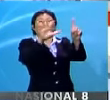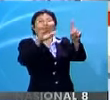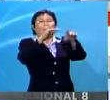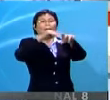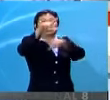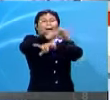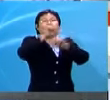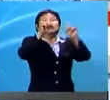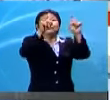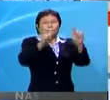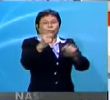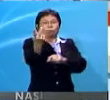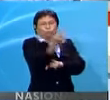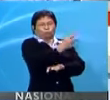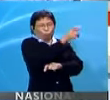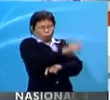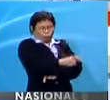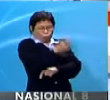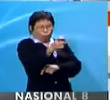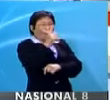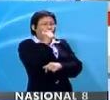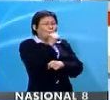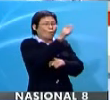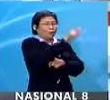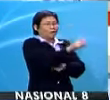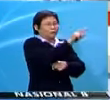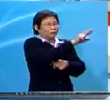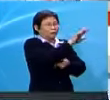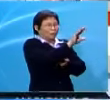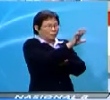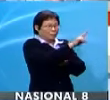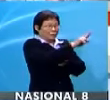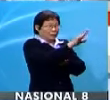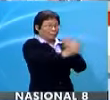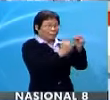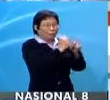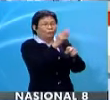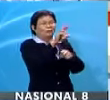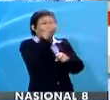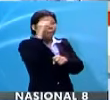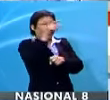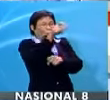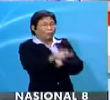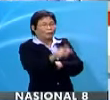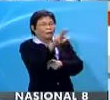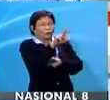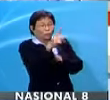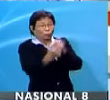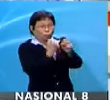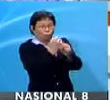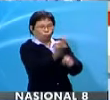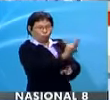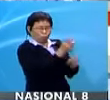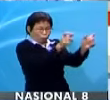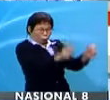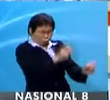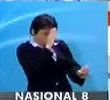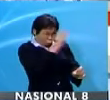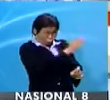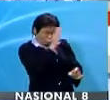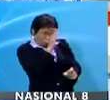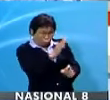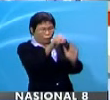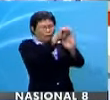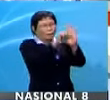kedua-dua tertuduh Siti Nor Ain Mohamad Said 35 tahun dan Mohamad fizal R jamuddin 31 tahun dituduh di bawah